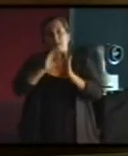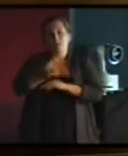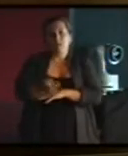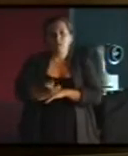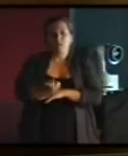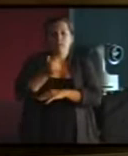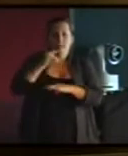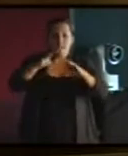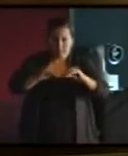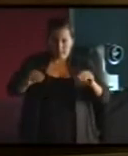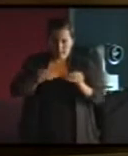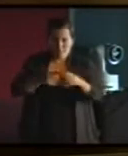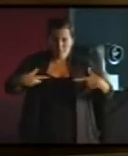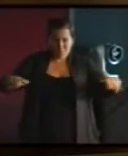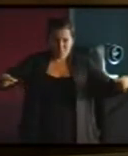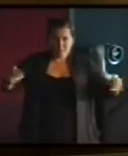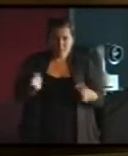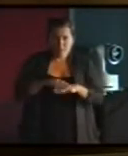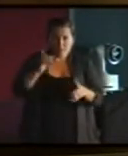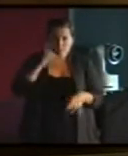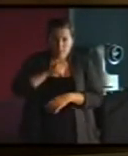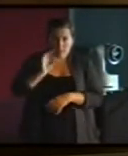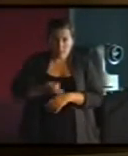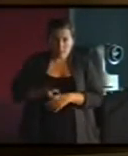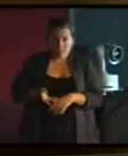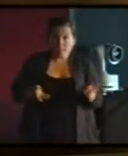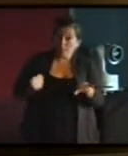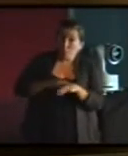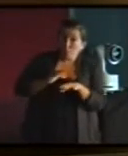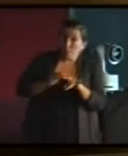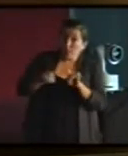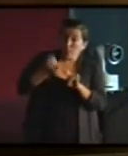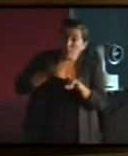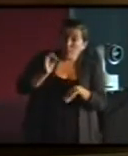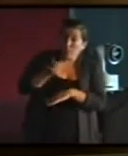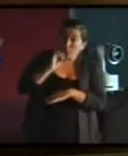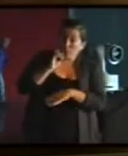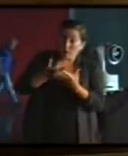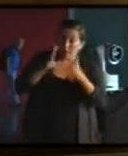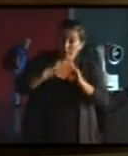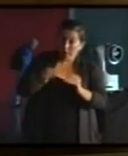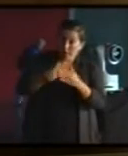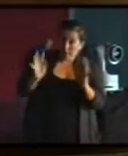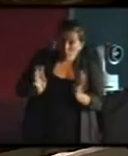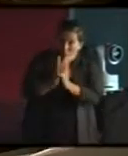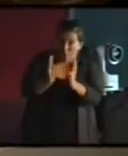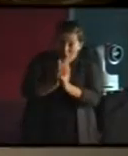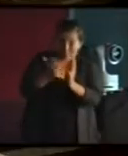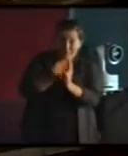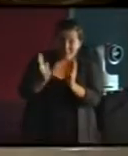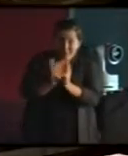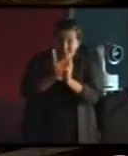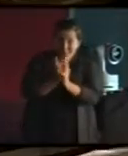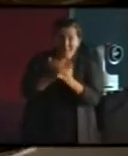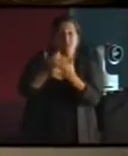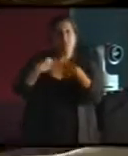public dans un endroit qui est aussi dense, c'est très très difficile. Alors que c'était important, parce que vous dites, c'est le lieu où, de la rencontre à